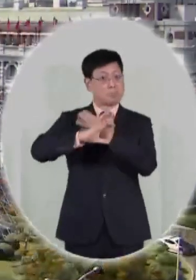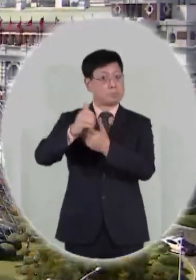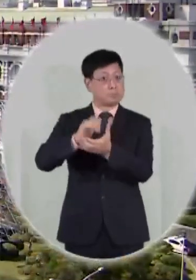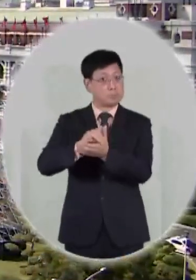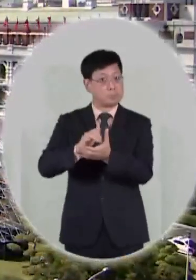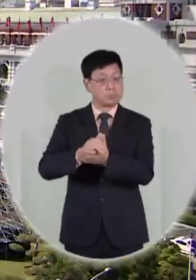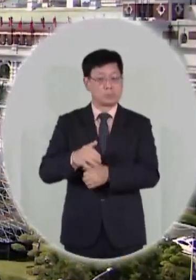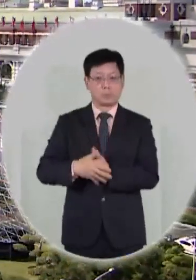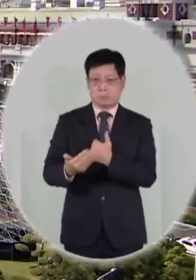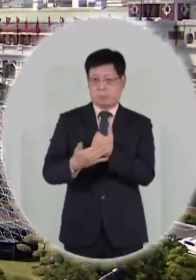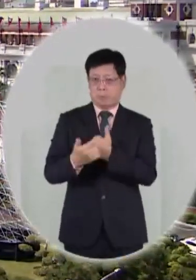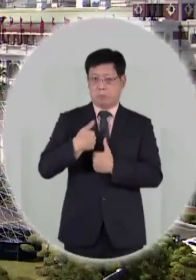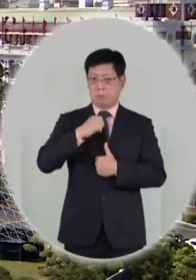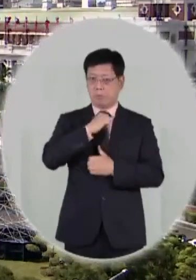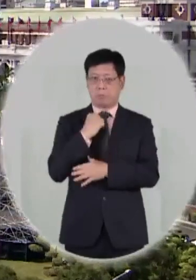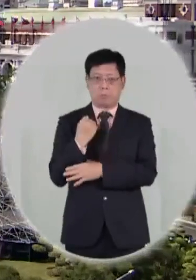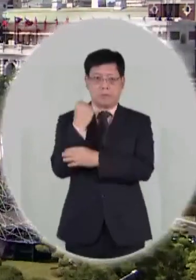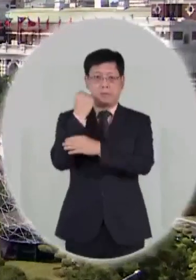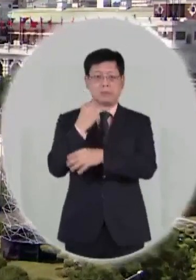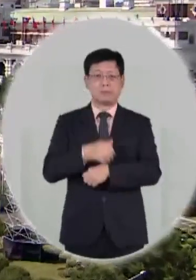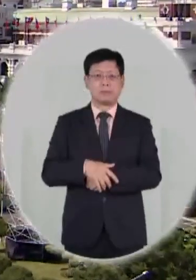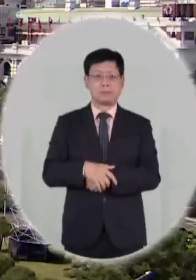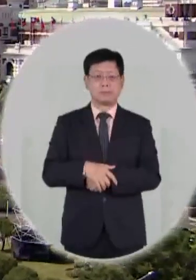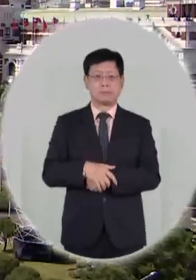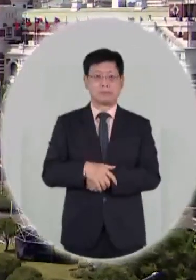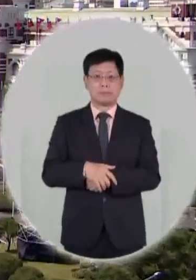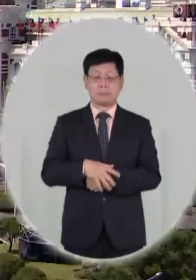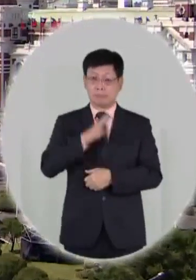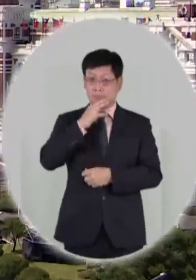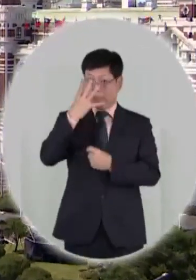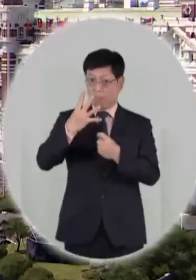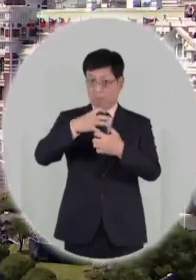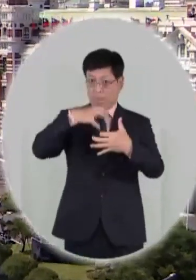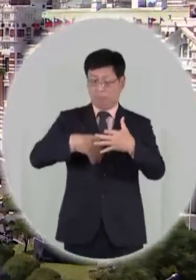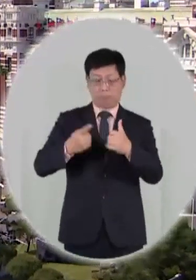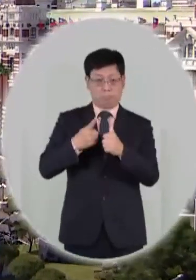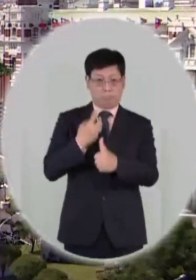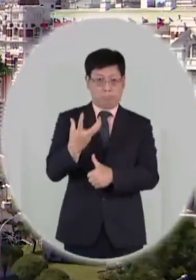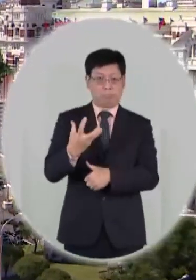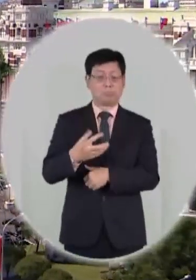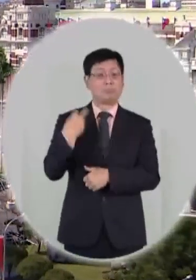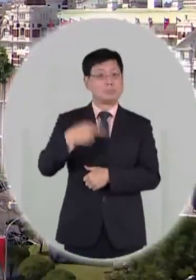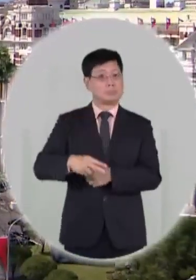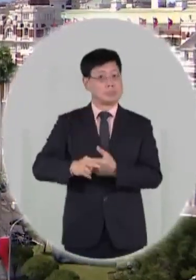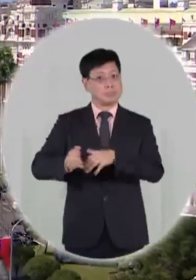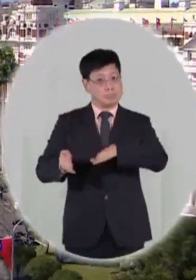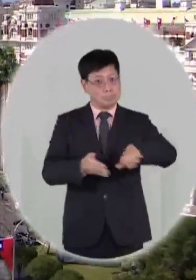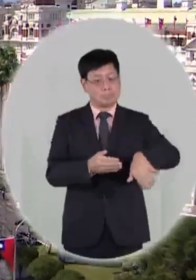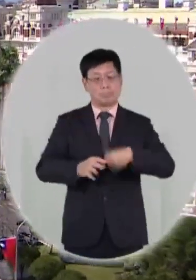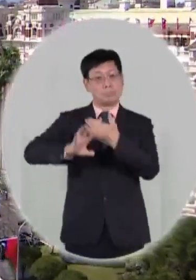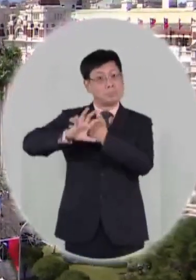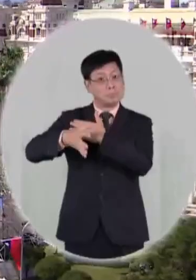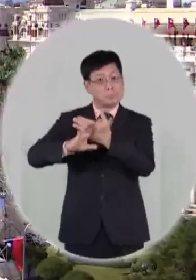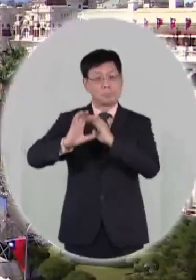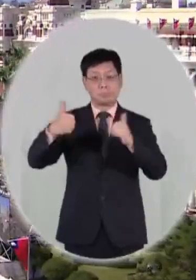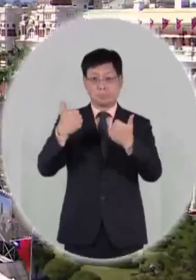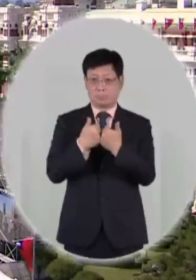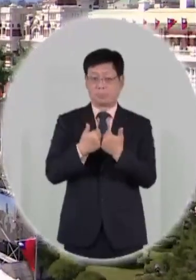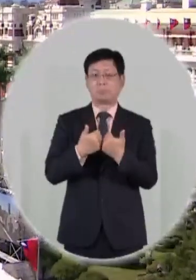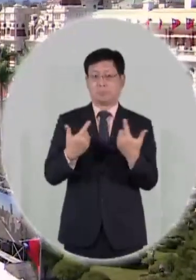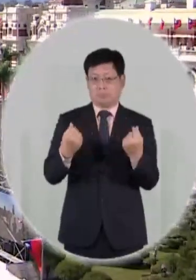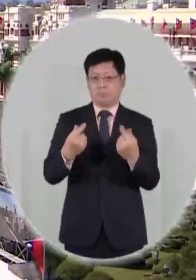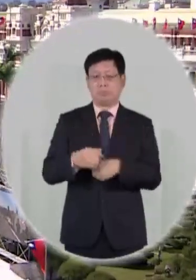邦挺台发言，是四年来最多。此外，各国国会提